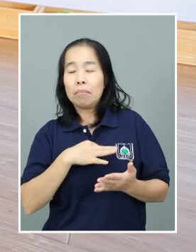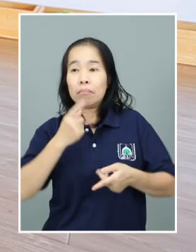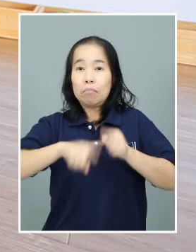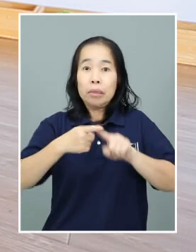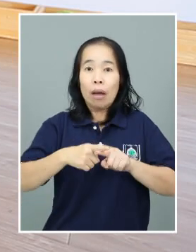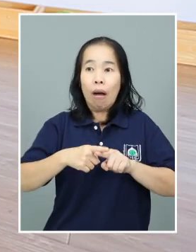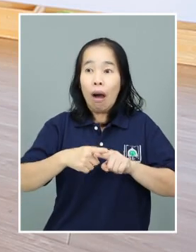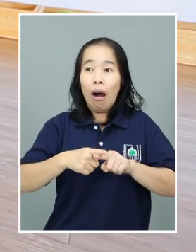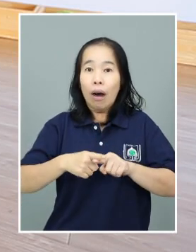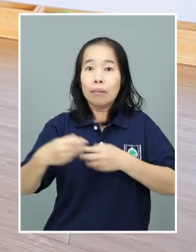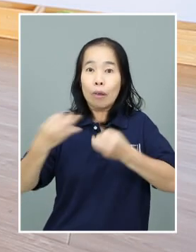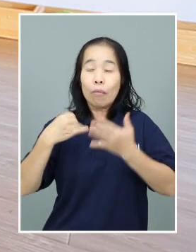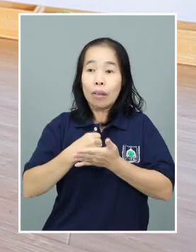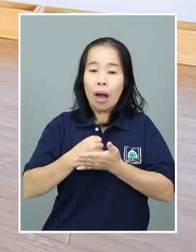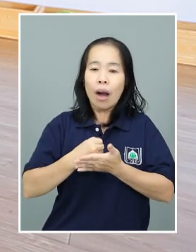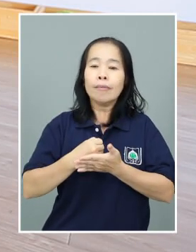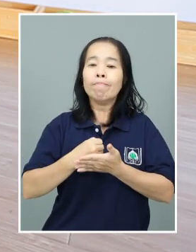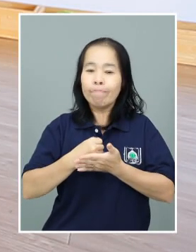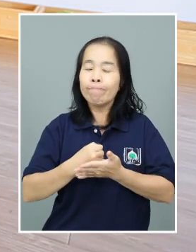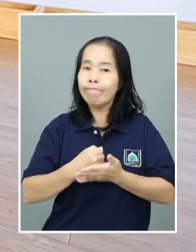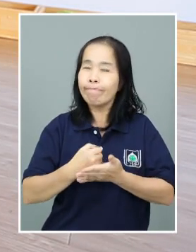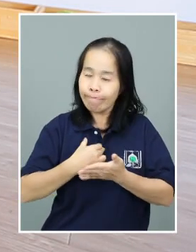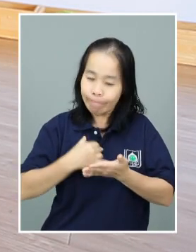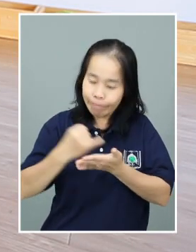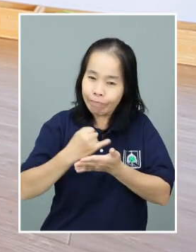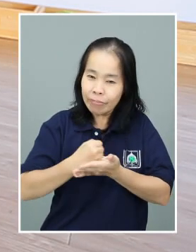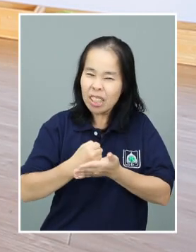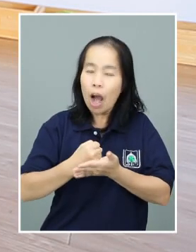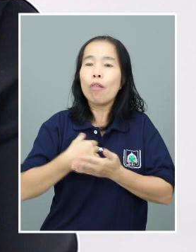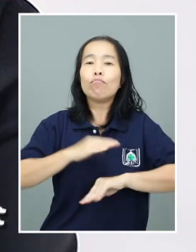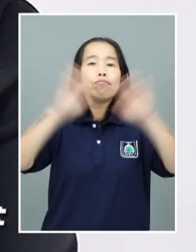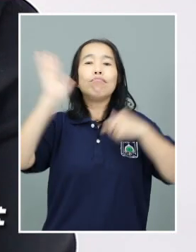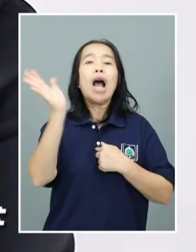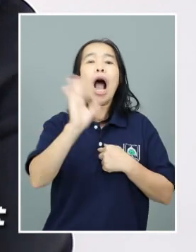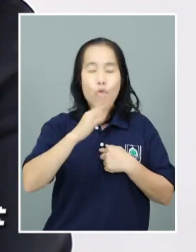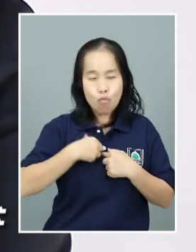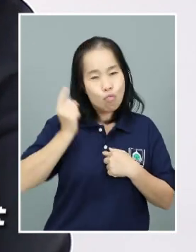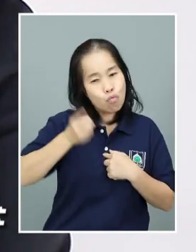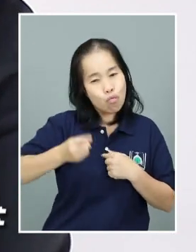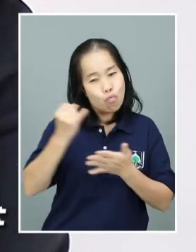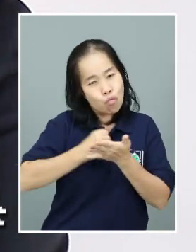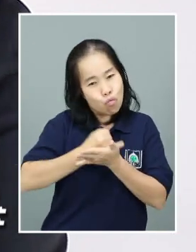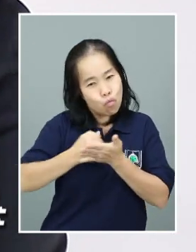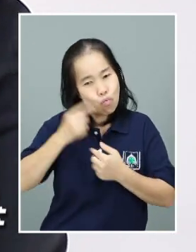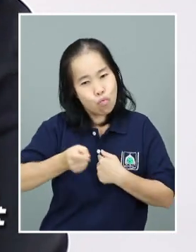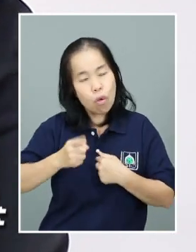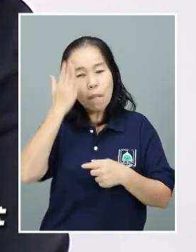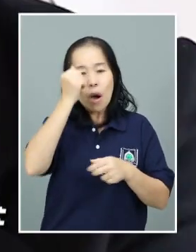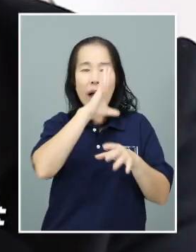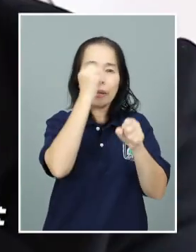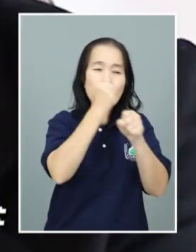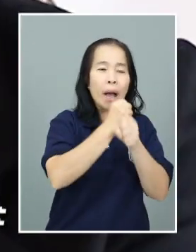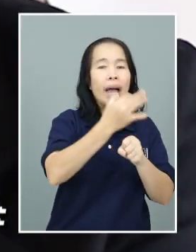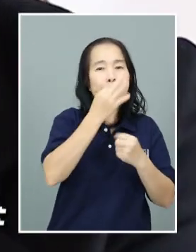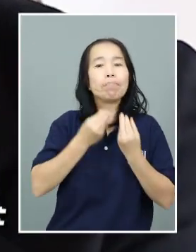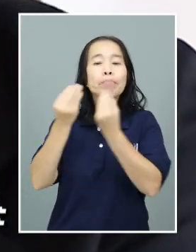ให้กำลังใจหนูหนูไม่นึกถึงตรงนั้นหนูก็เลยไม่อยากเลิกภูมิใจค่ะได้หาเงินในชีพให้แม่